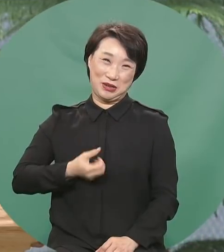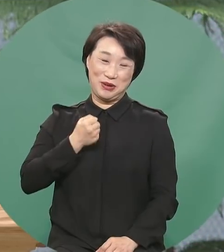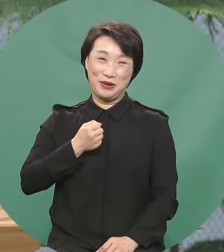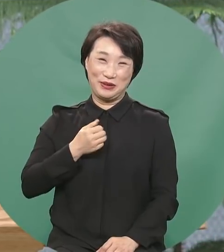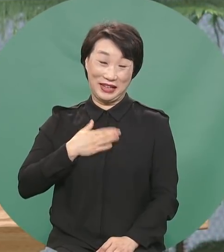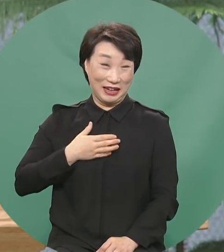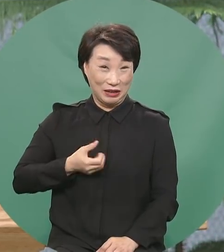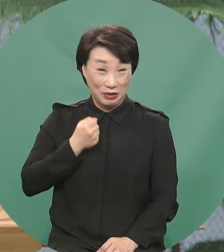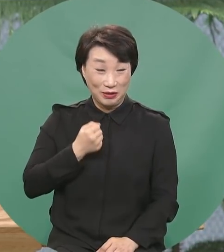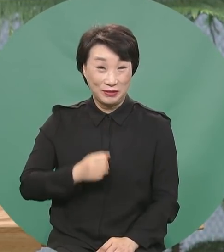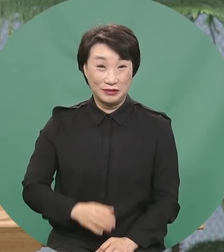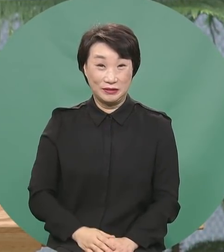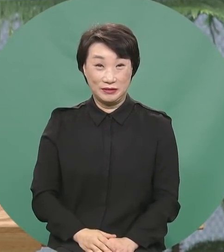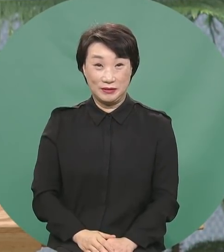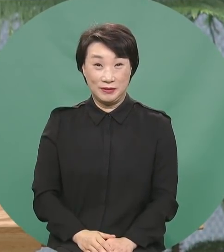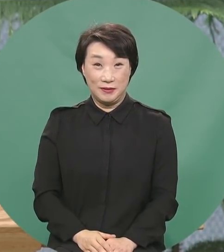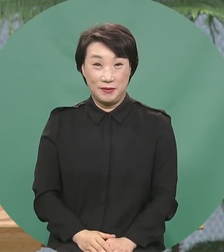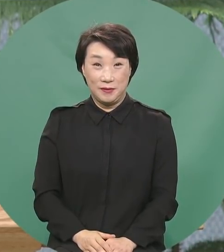나에게.